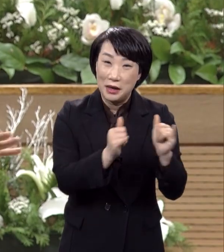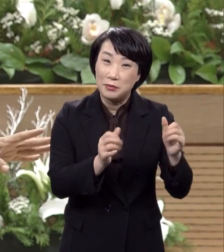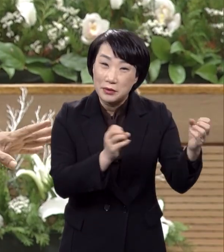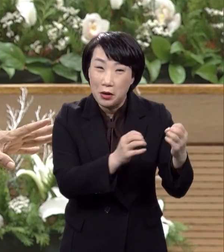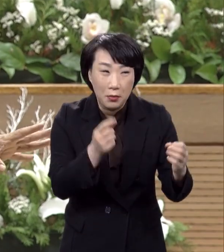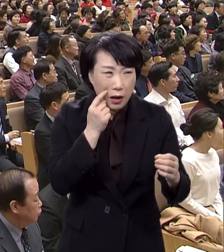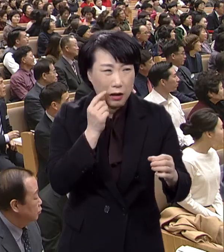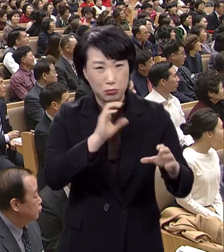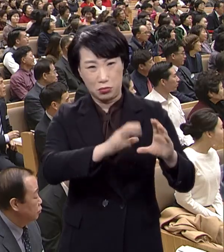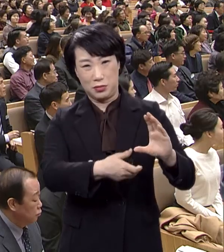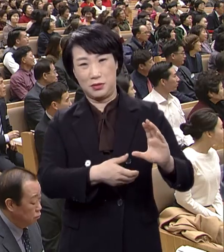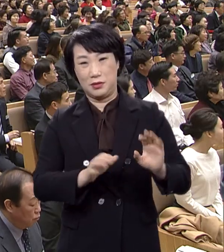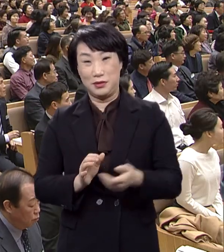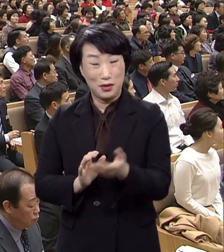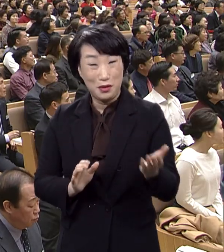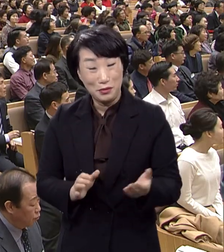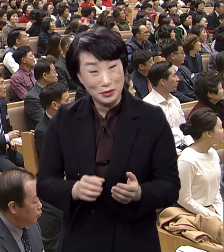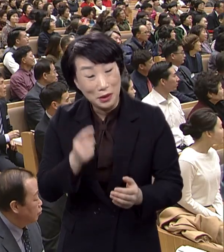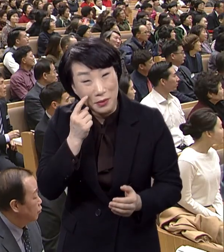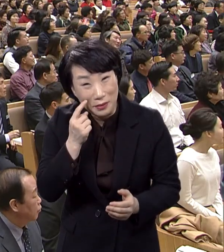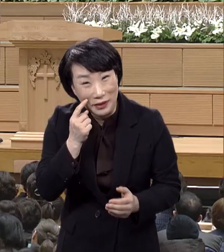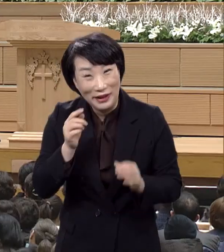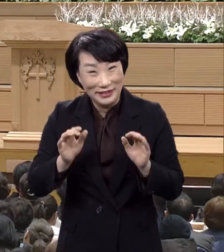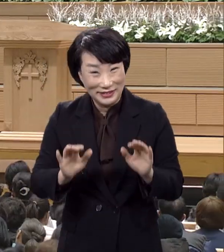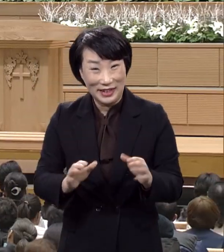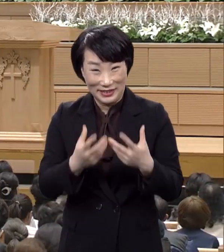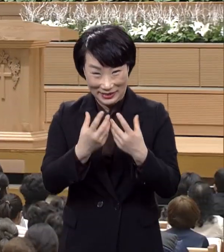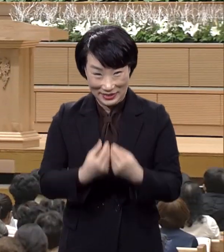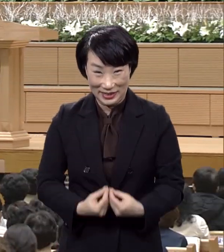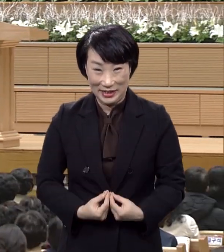얘기가 안 돼요. 우리가 가만히 봅시다.